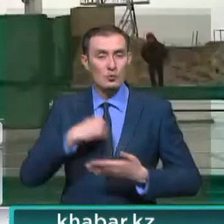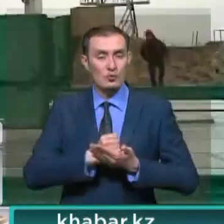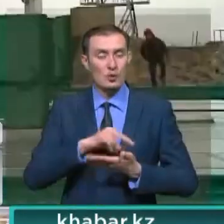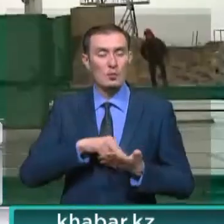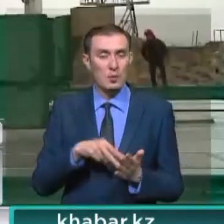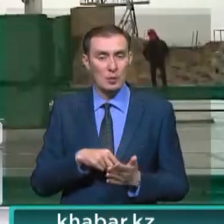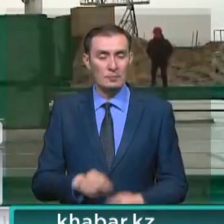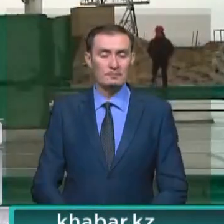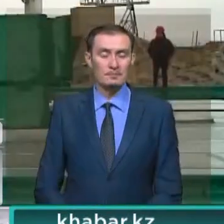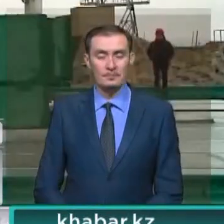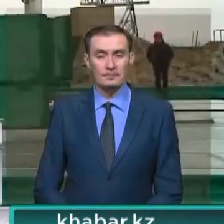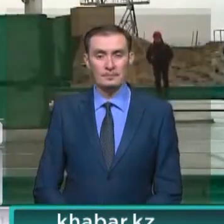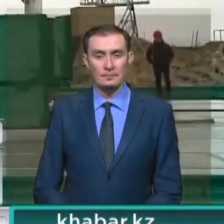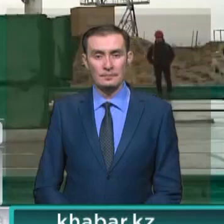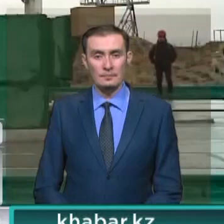плану.